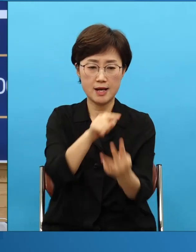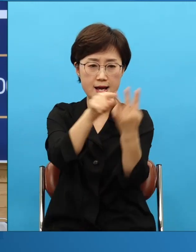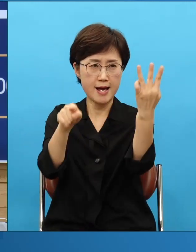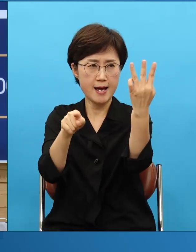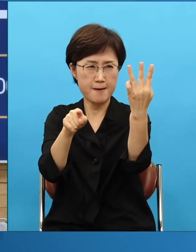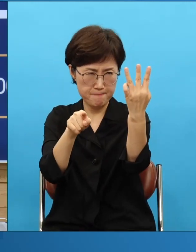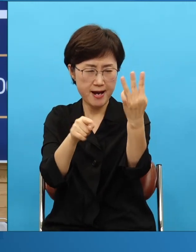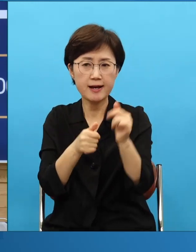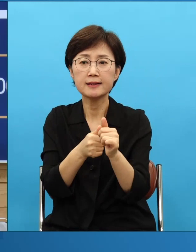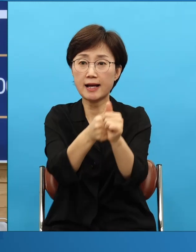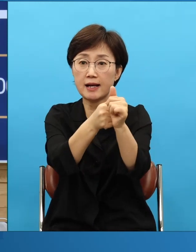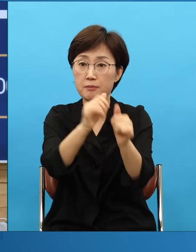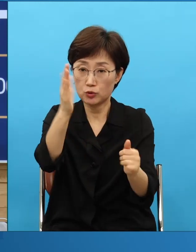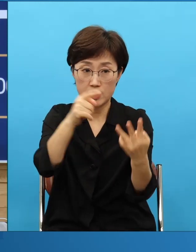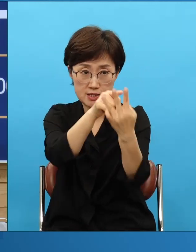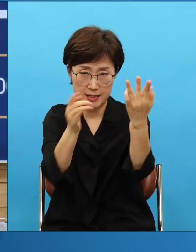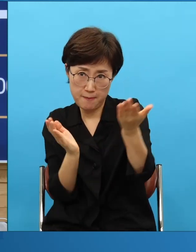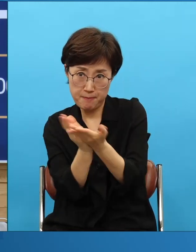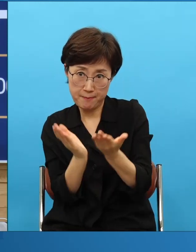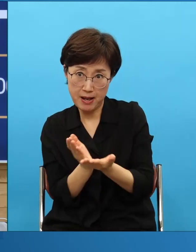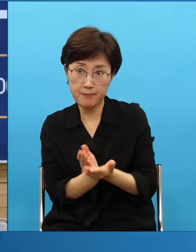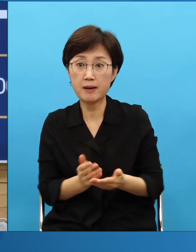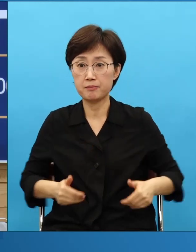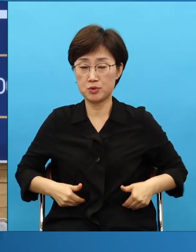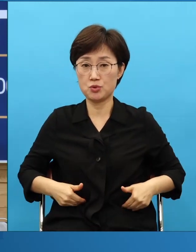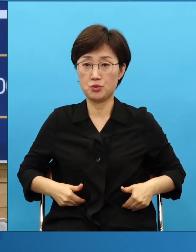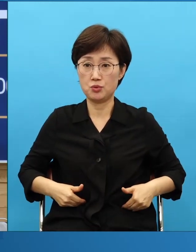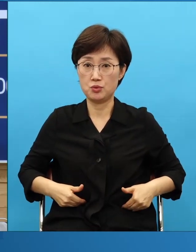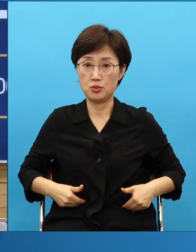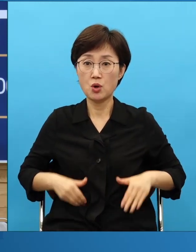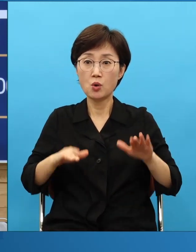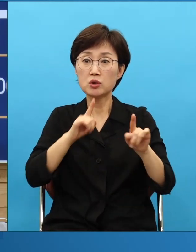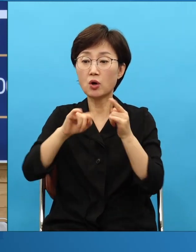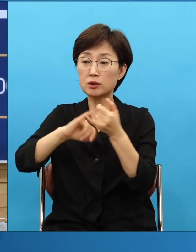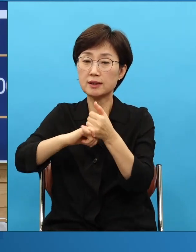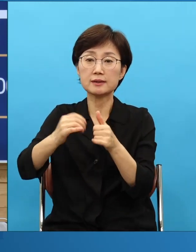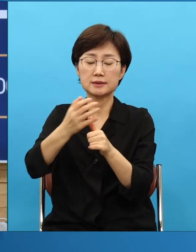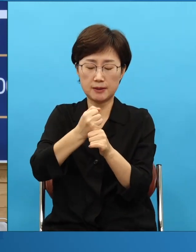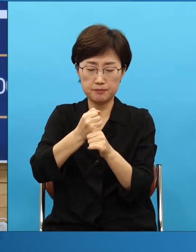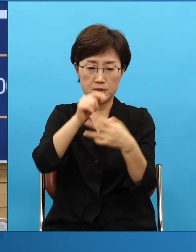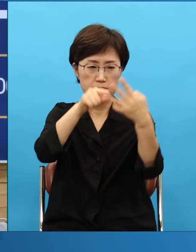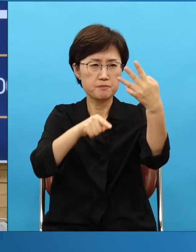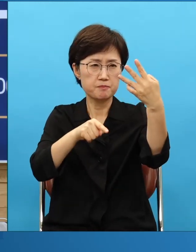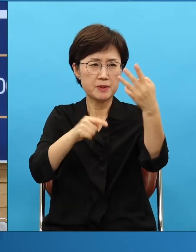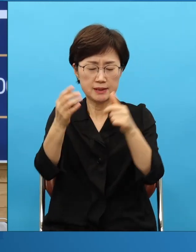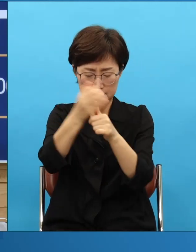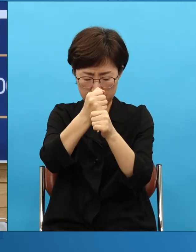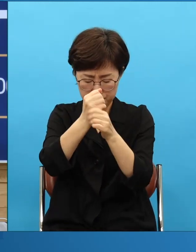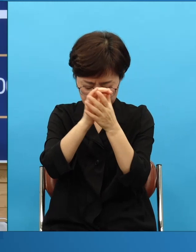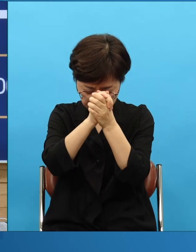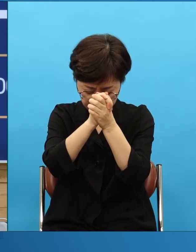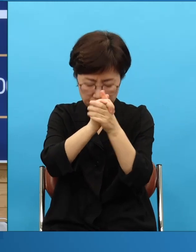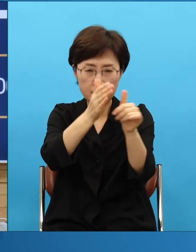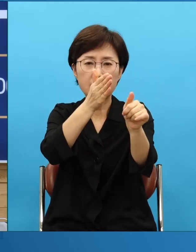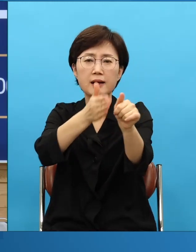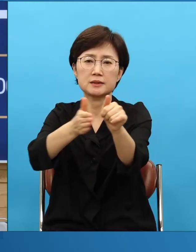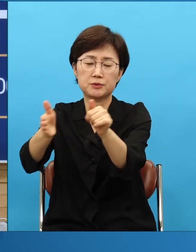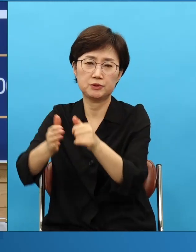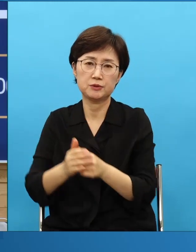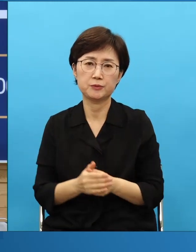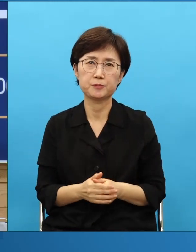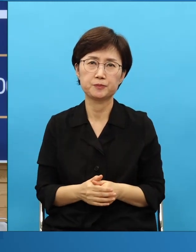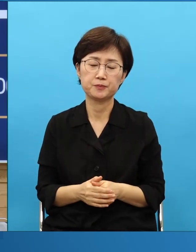together. 오늘 여러분이 이 언약을 붙잡고 기도하셔야 됩니다. Today, may you hold on to this covenant and